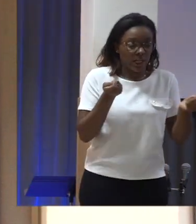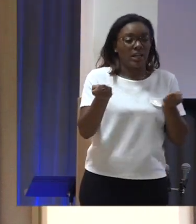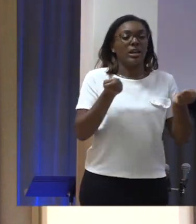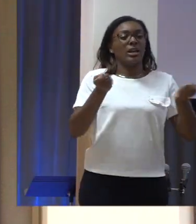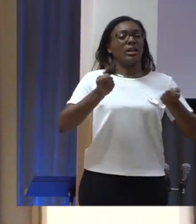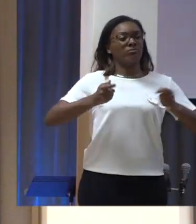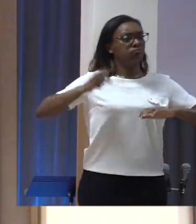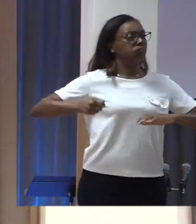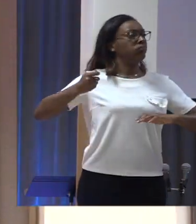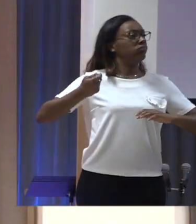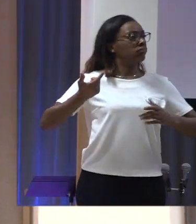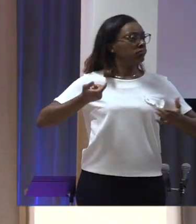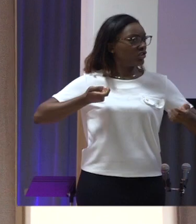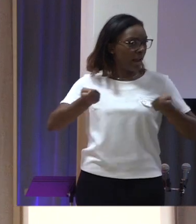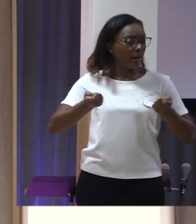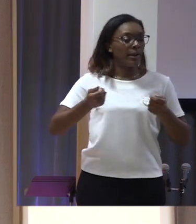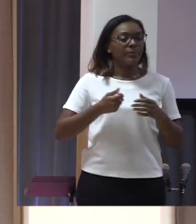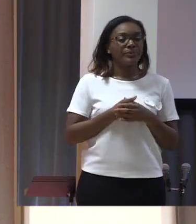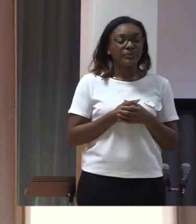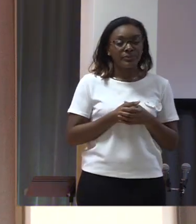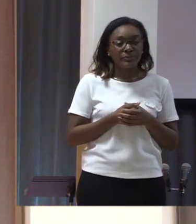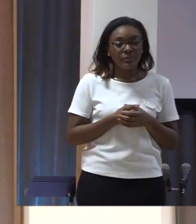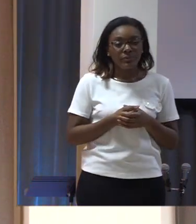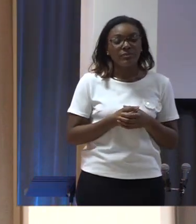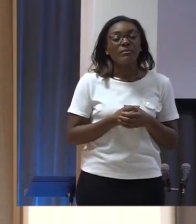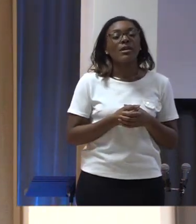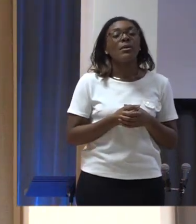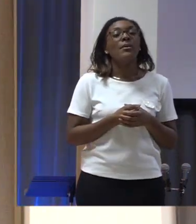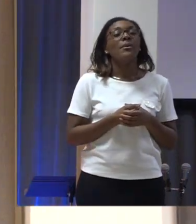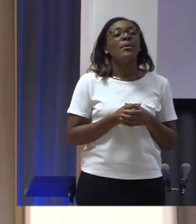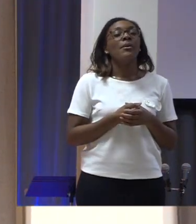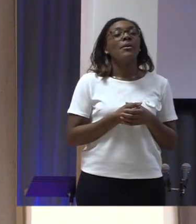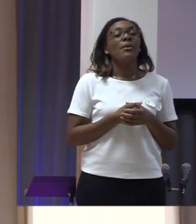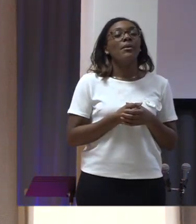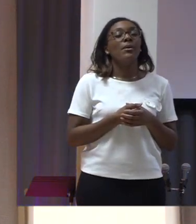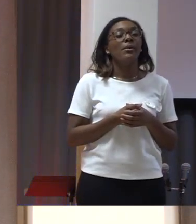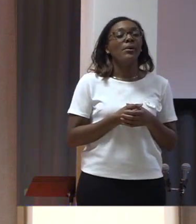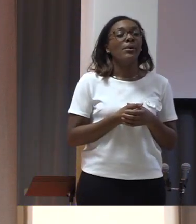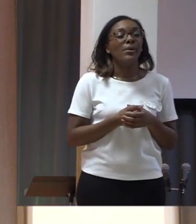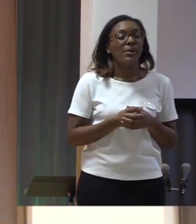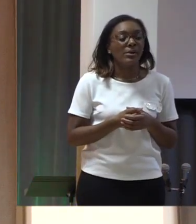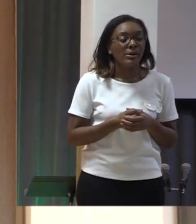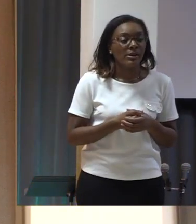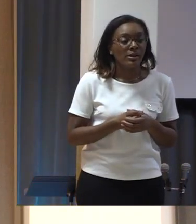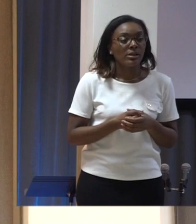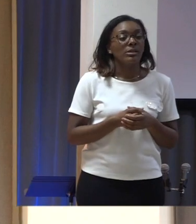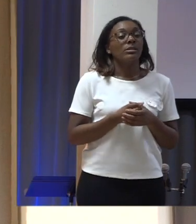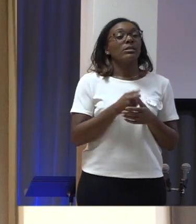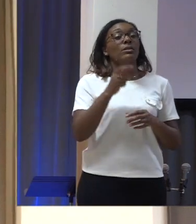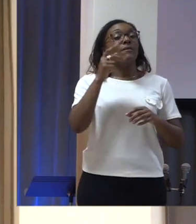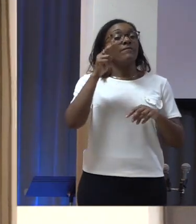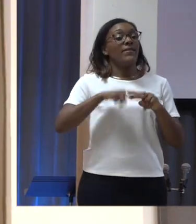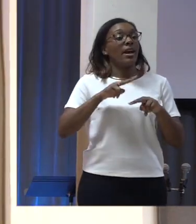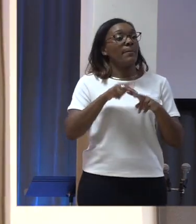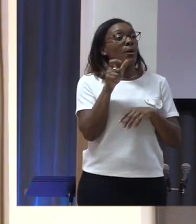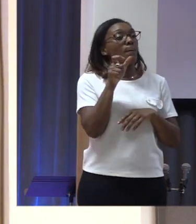j'emploie ce terme, ou en utilisant le verbe juger, je peux dire